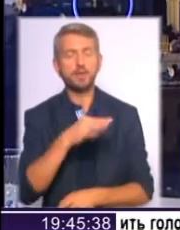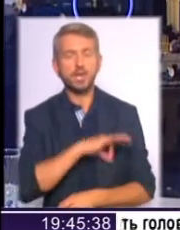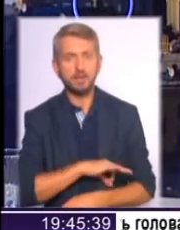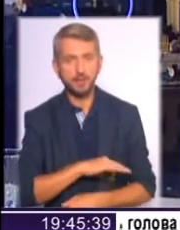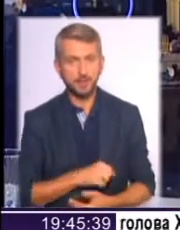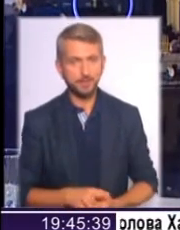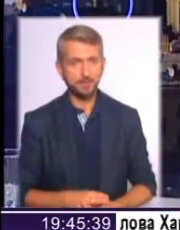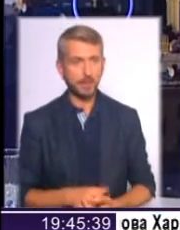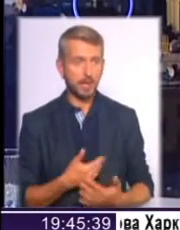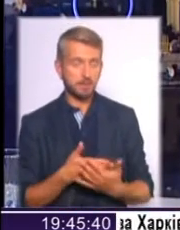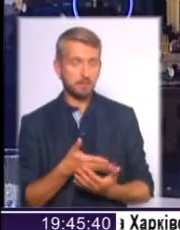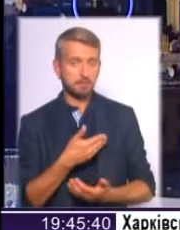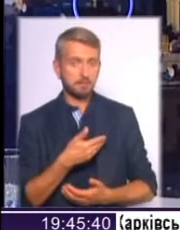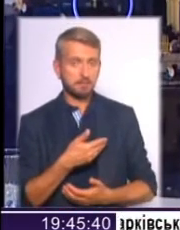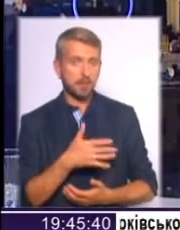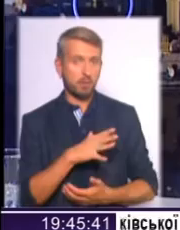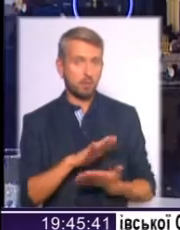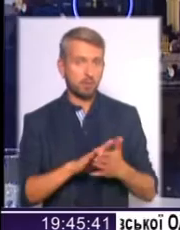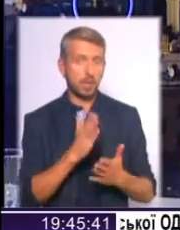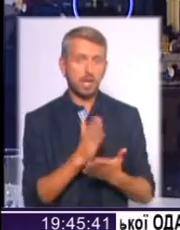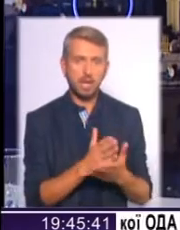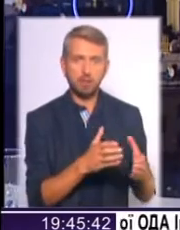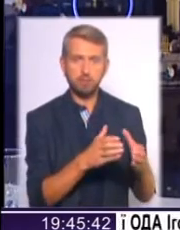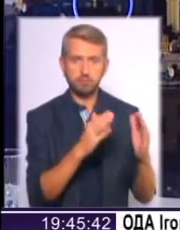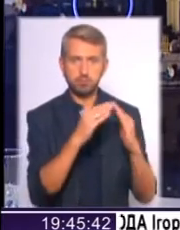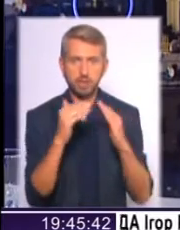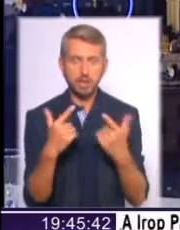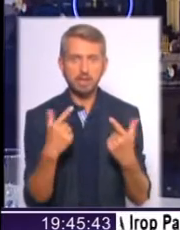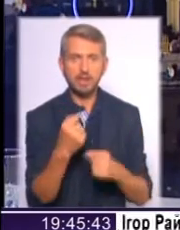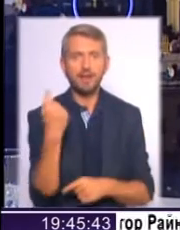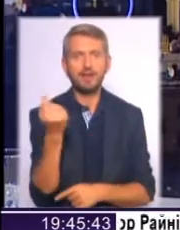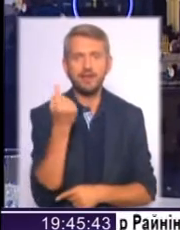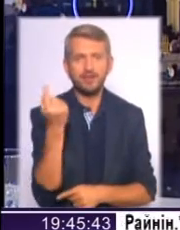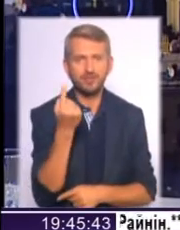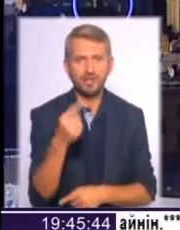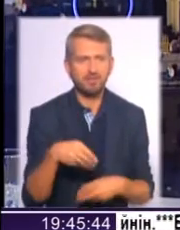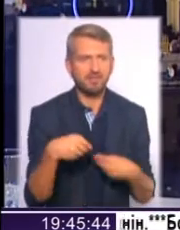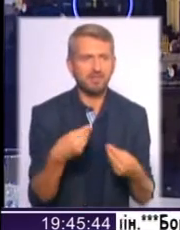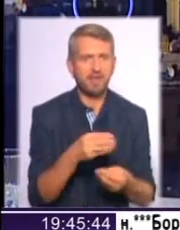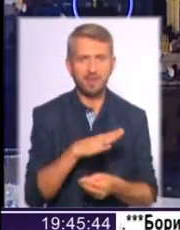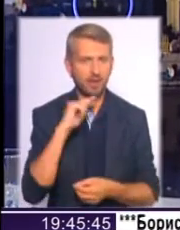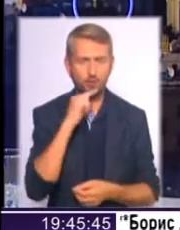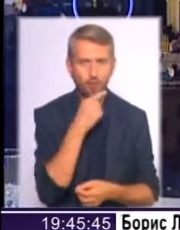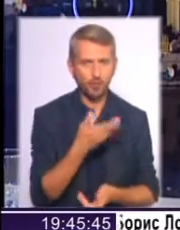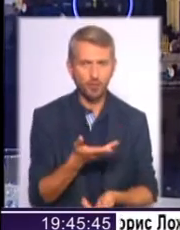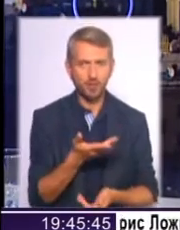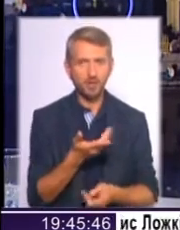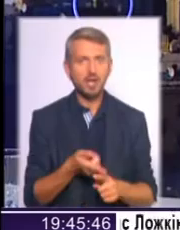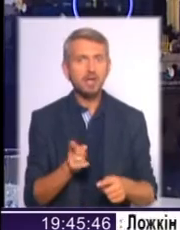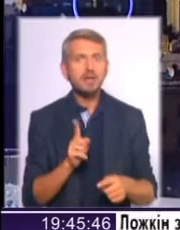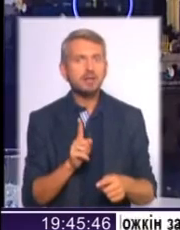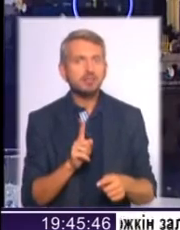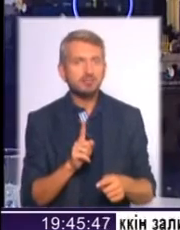от ми побачили, що є категорія будинків, де лічильник не дає економію. Це